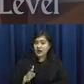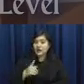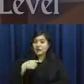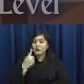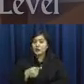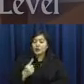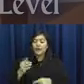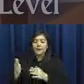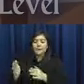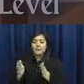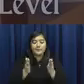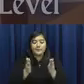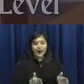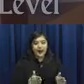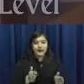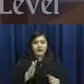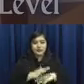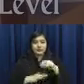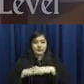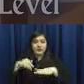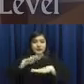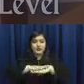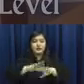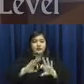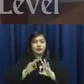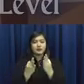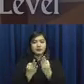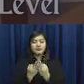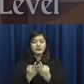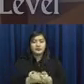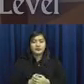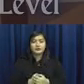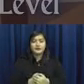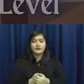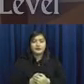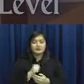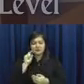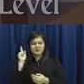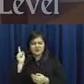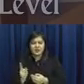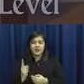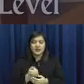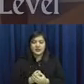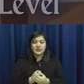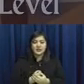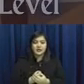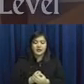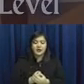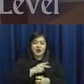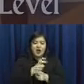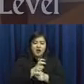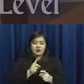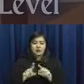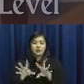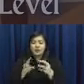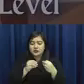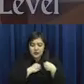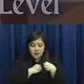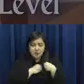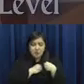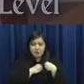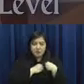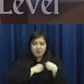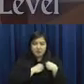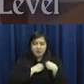Diyos. You see, kaya sabi ko, ang sakit nito sa Rudy, no? Ang sakit na itong isipin na kahit na anong pagpapagal